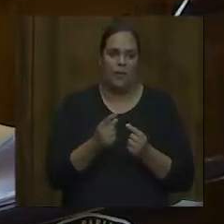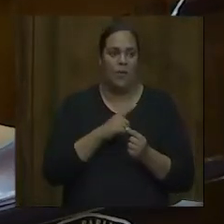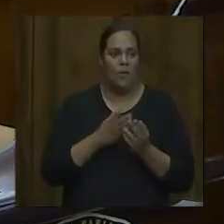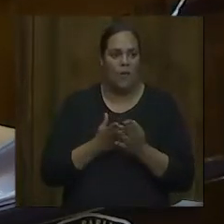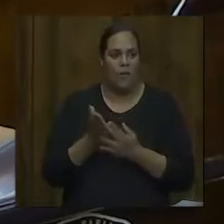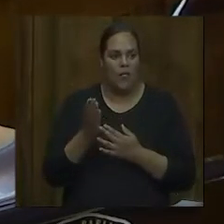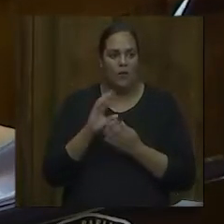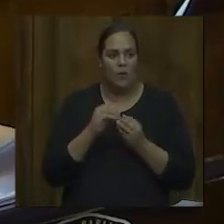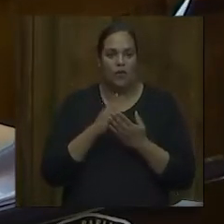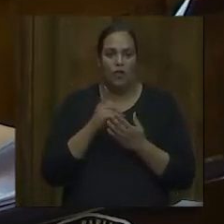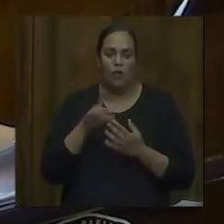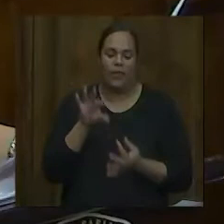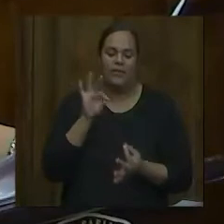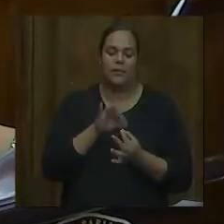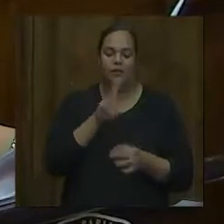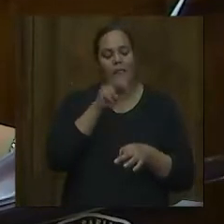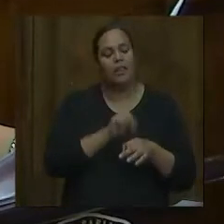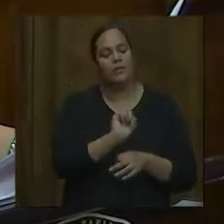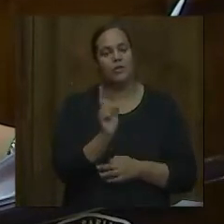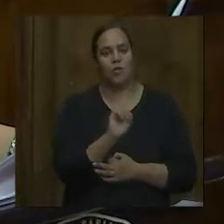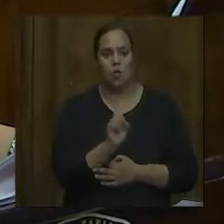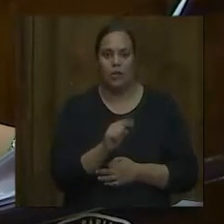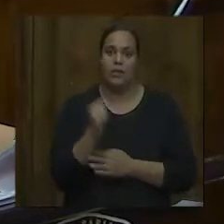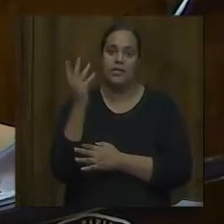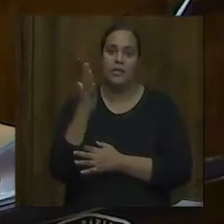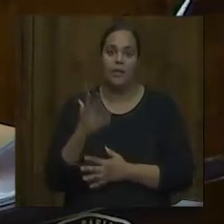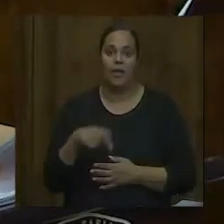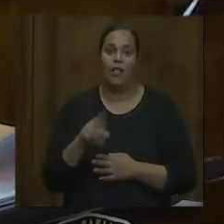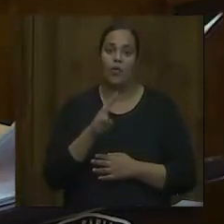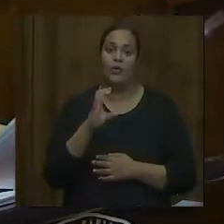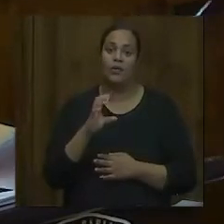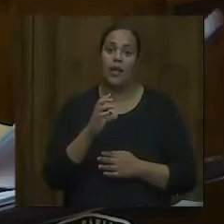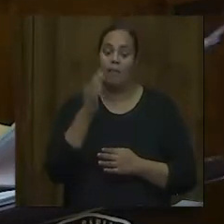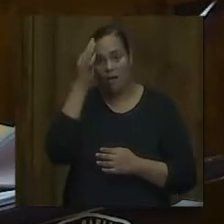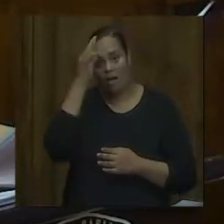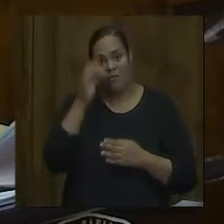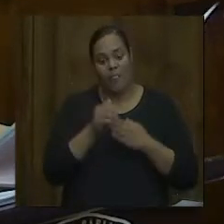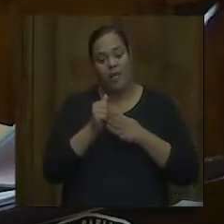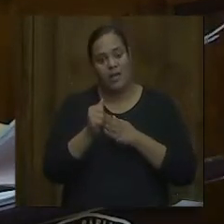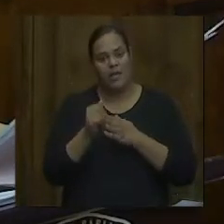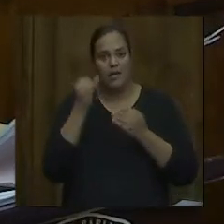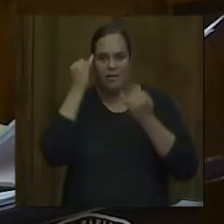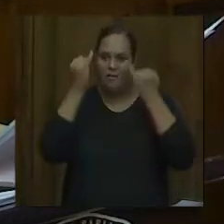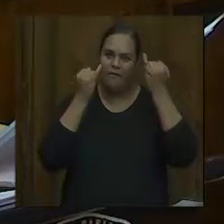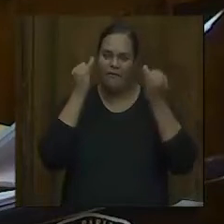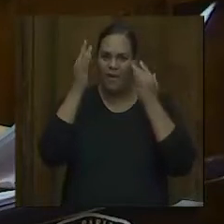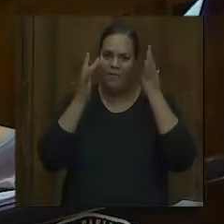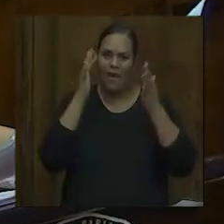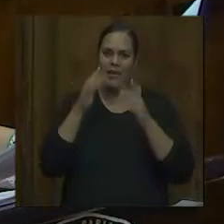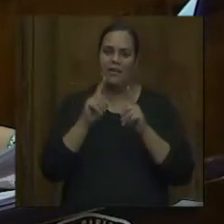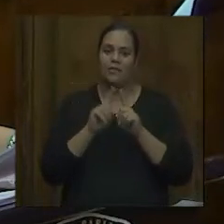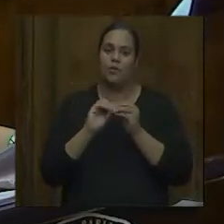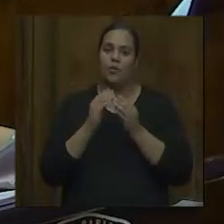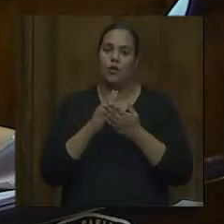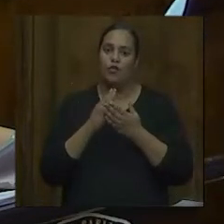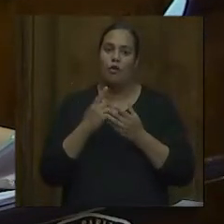hulle spesifieke behoeftes. Speaker, the Western Cape Government is leading government innovative to ensure low and